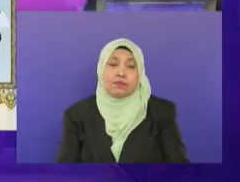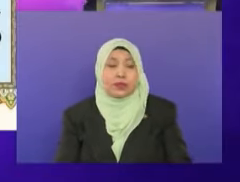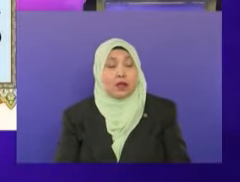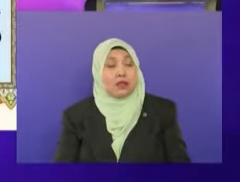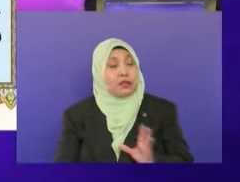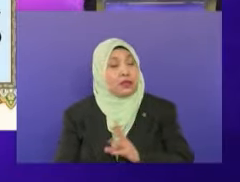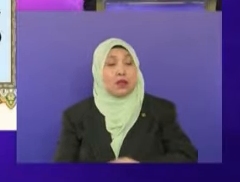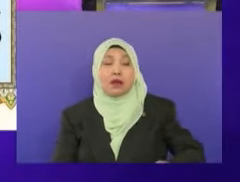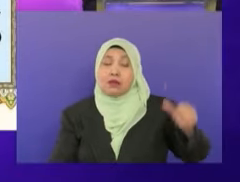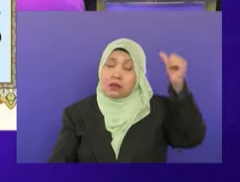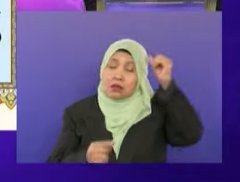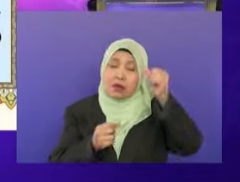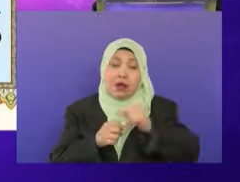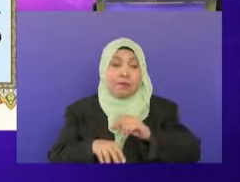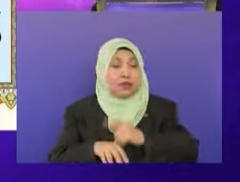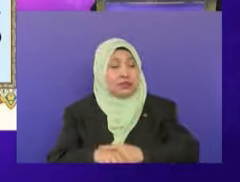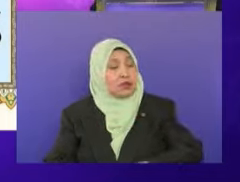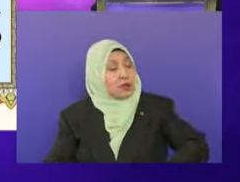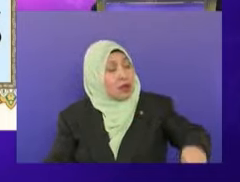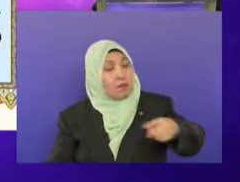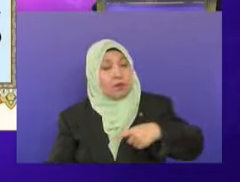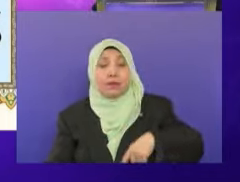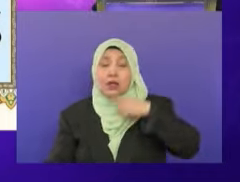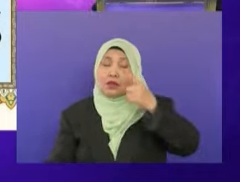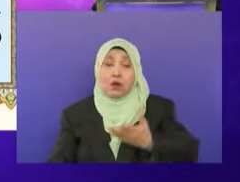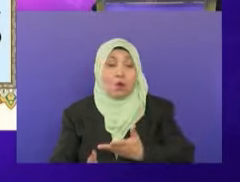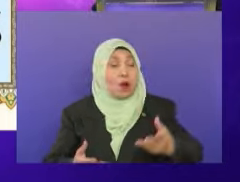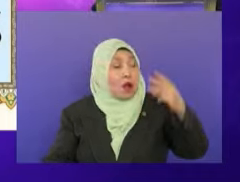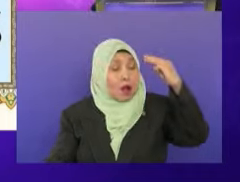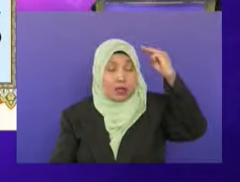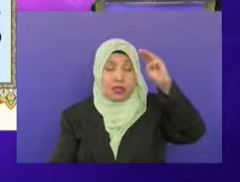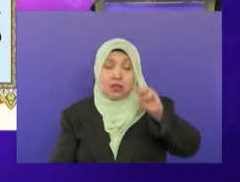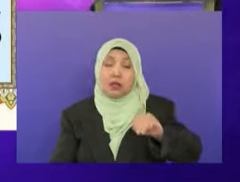وإذ قلتم يا موسى لن